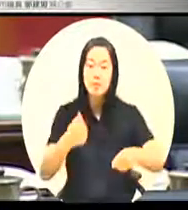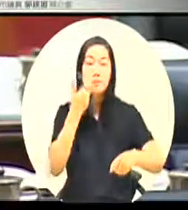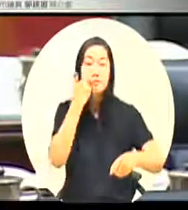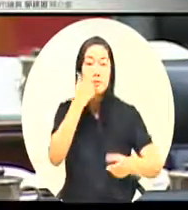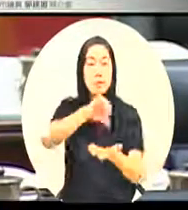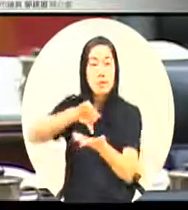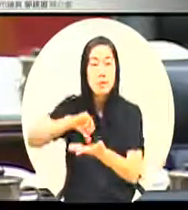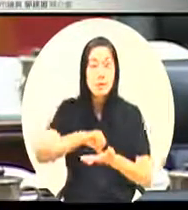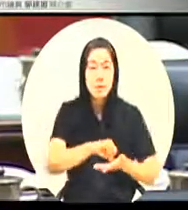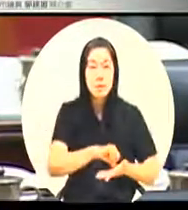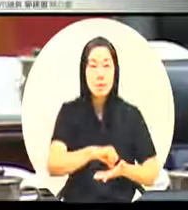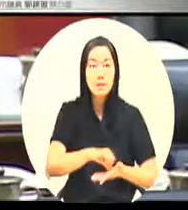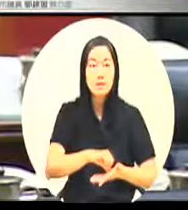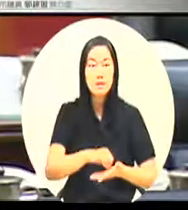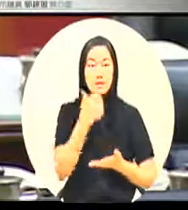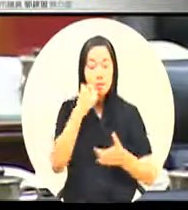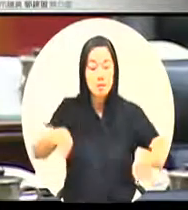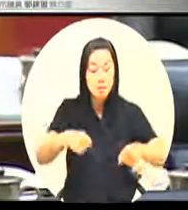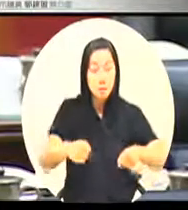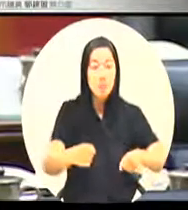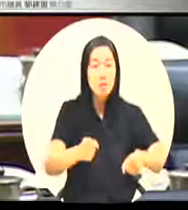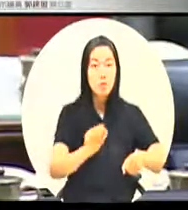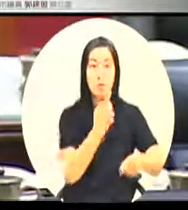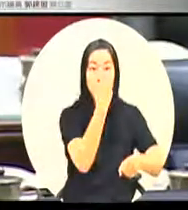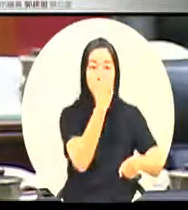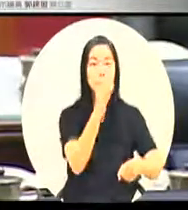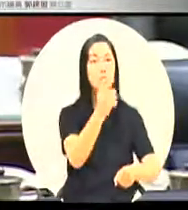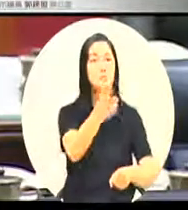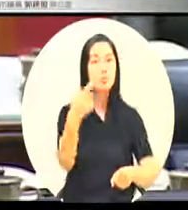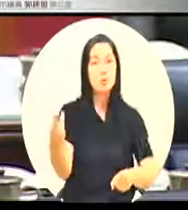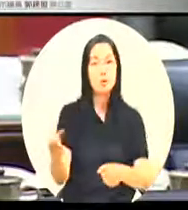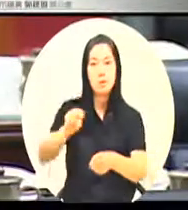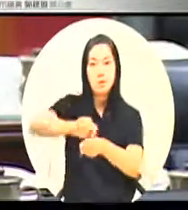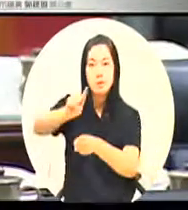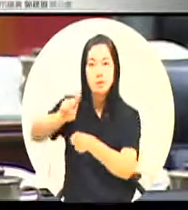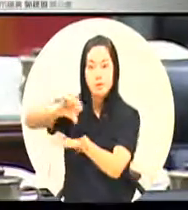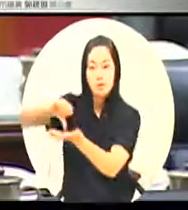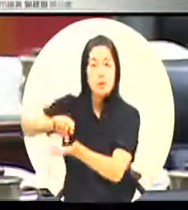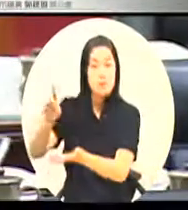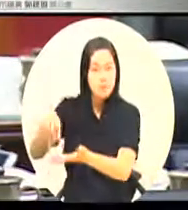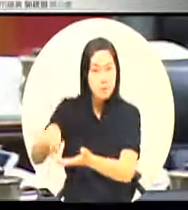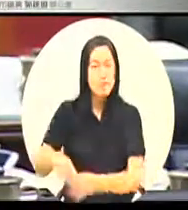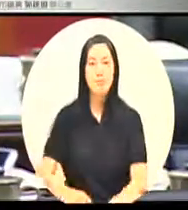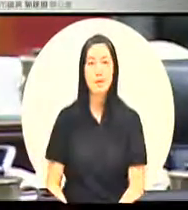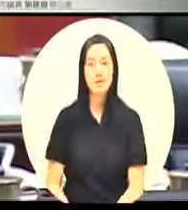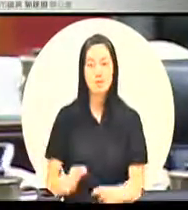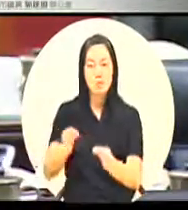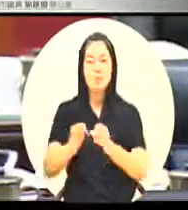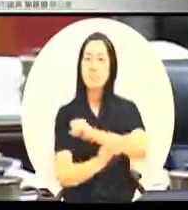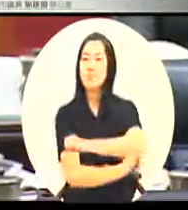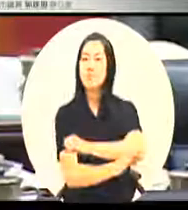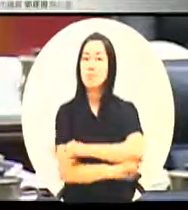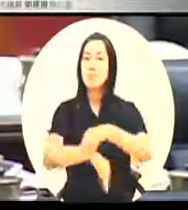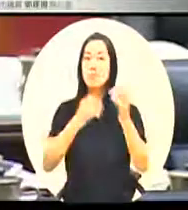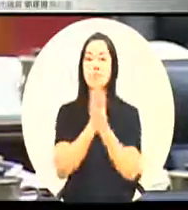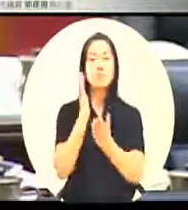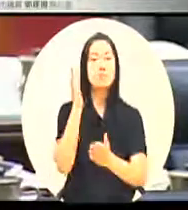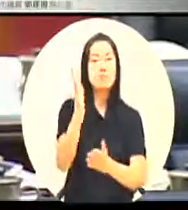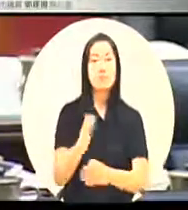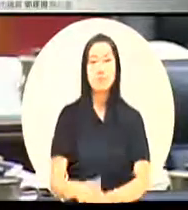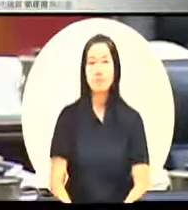的啊，不是虾米人煮的尔，虾米人种的啊。黑心商人从此以后